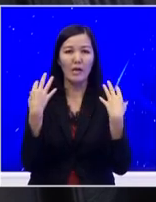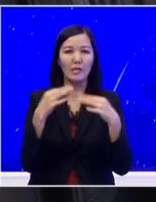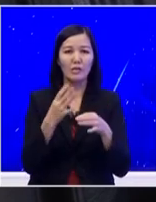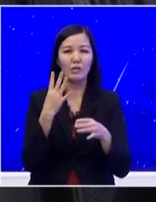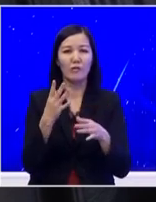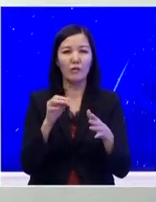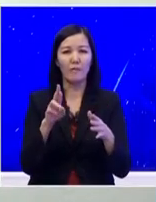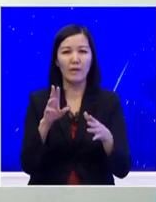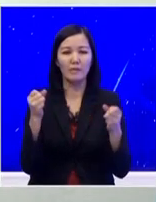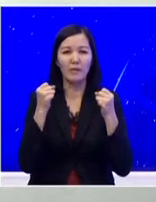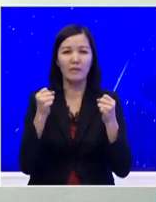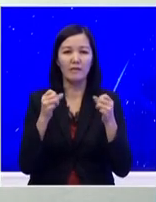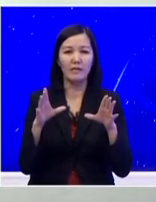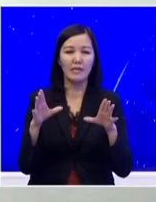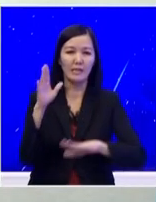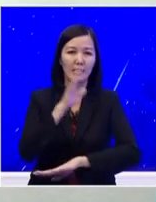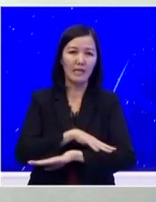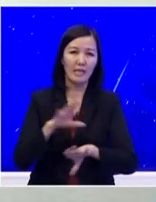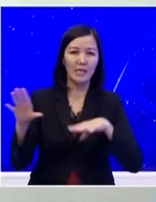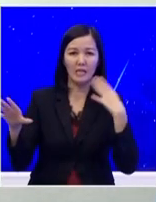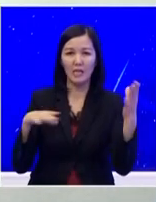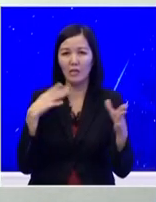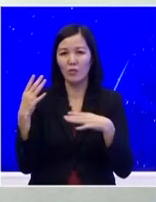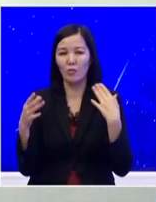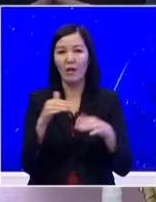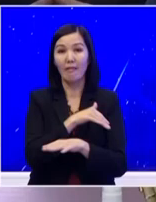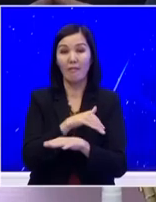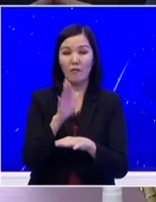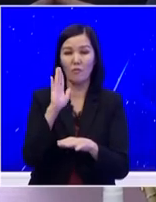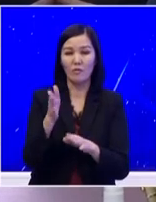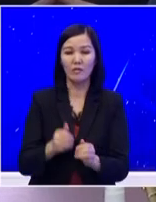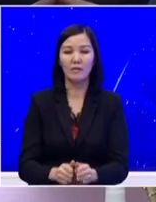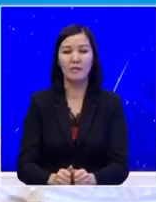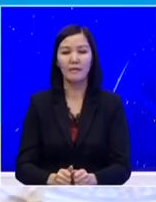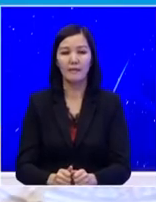Разрешат с 4 мая и спортивные занятия, тренировки на улице.